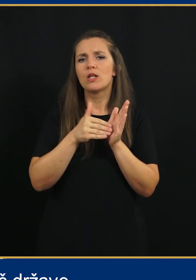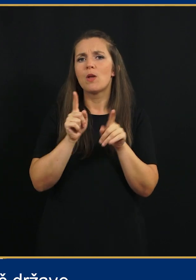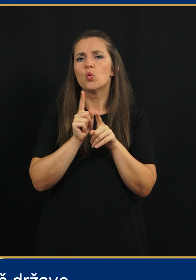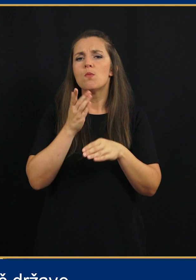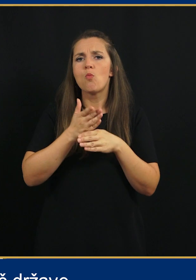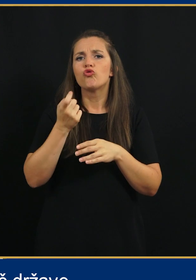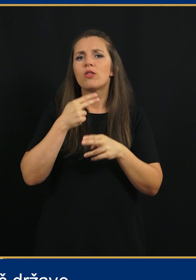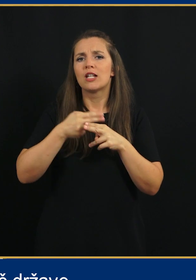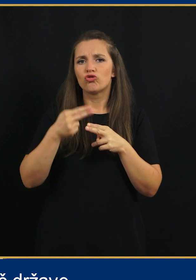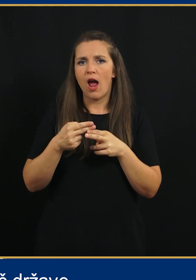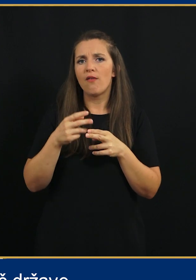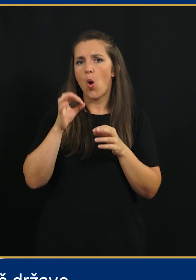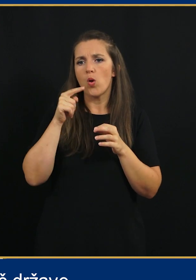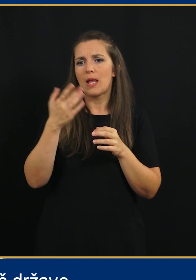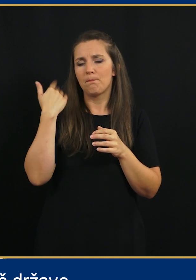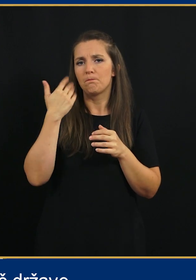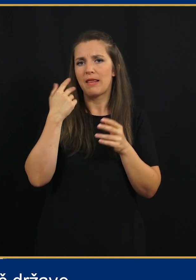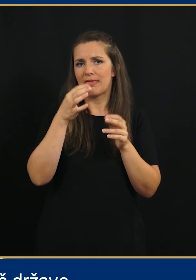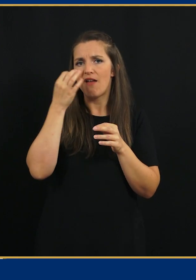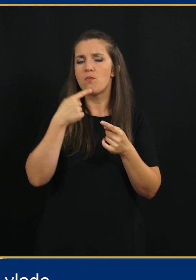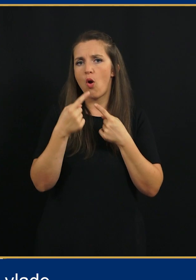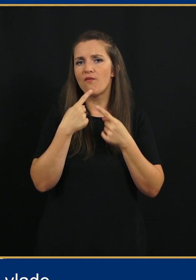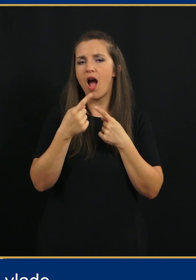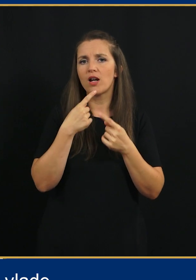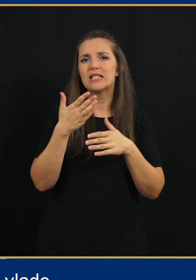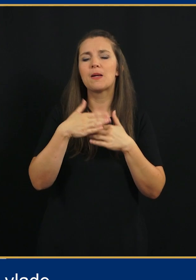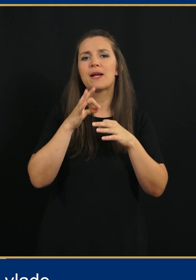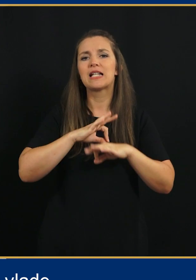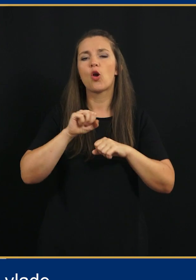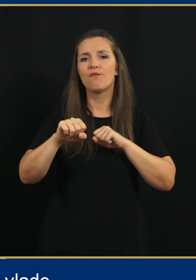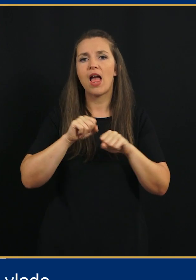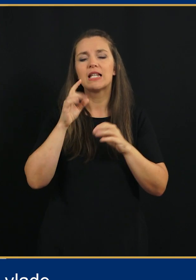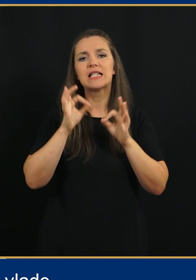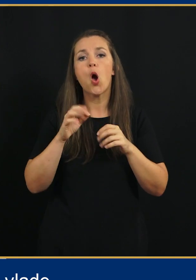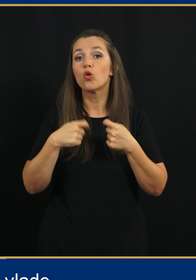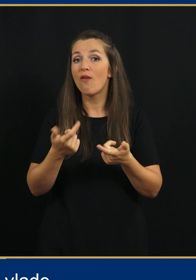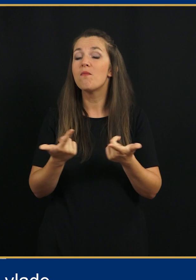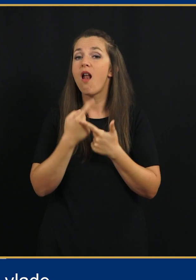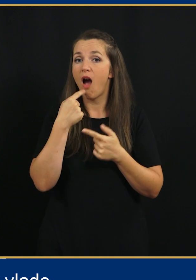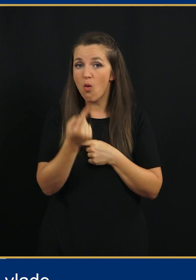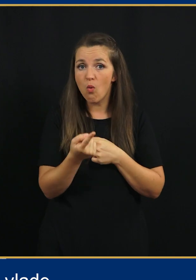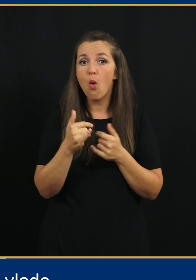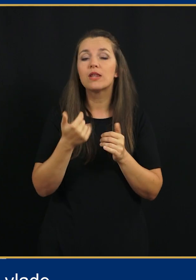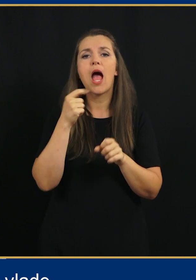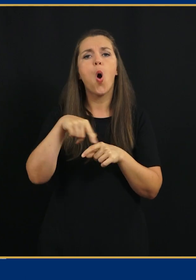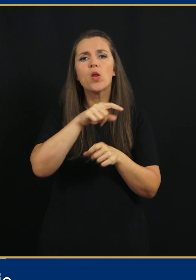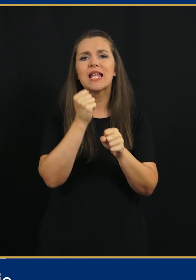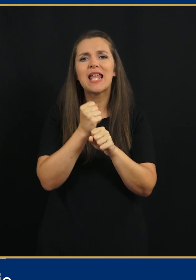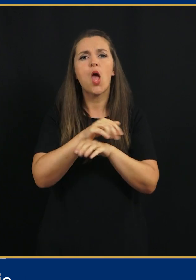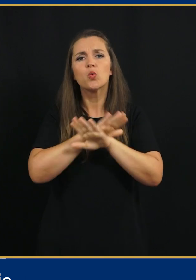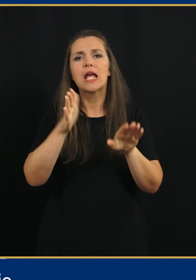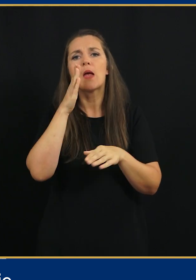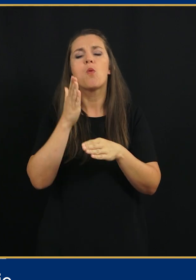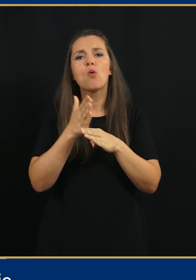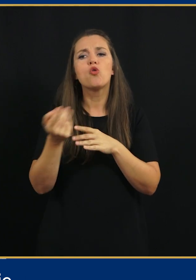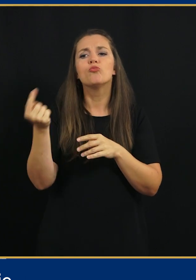potrebna tudi pomoč države, o tem sva se pred dnevi na srečanju pogovarjala s predsednikom vlade in zagotovim lahko, da delajo vse, da bo pomoč